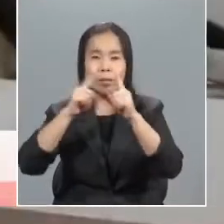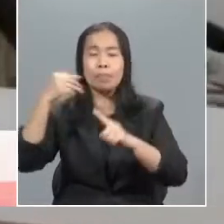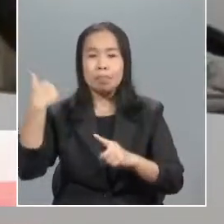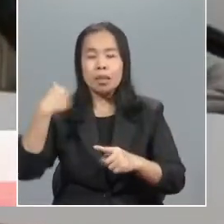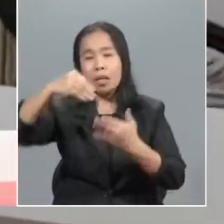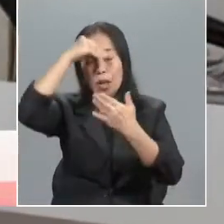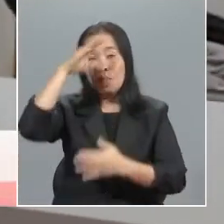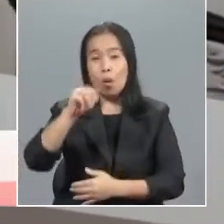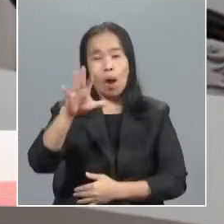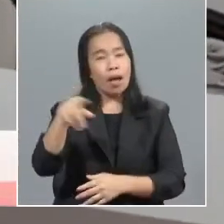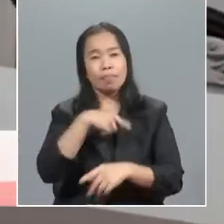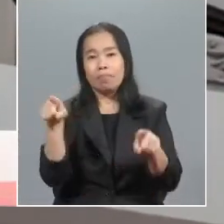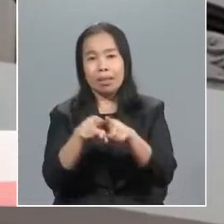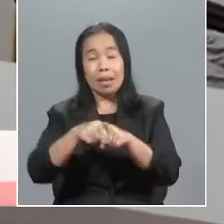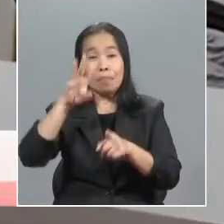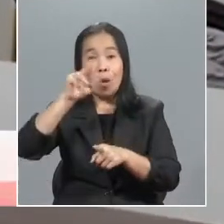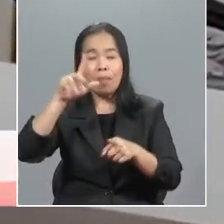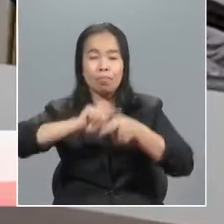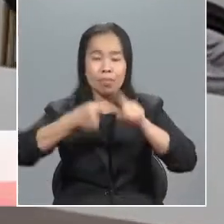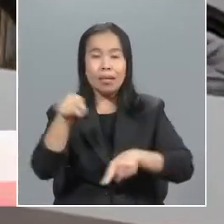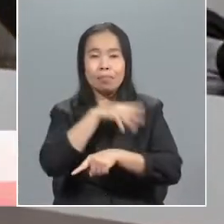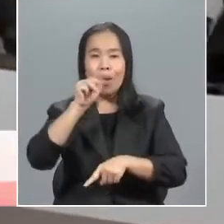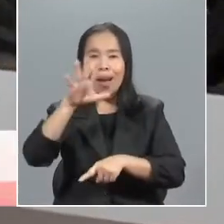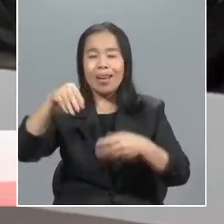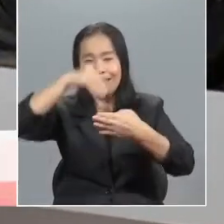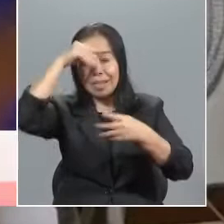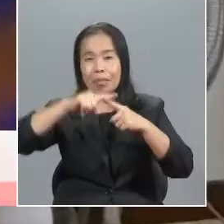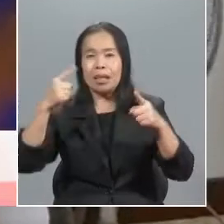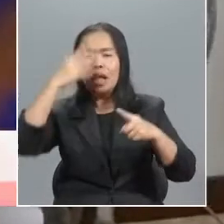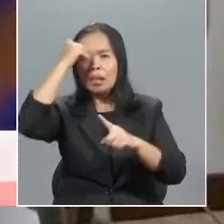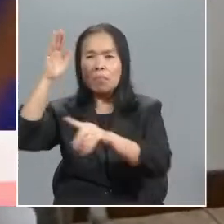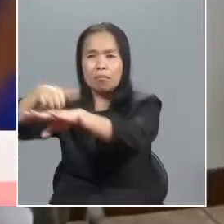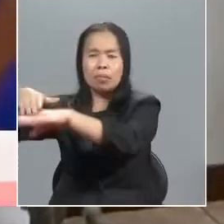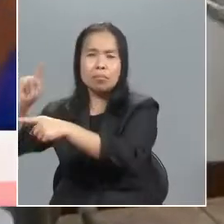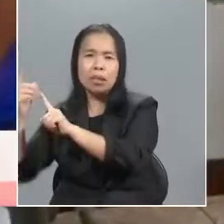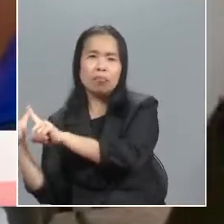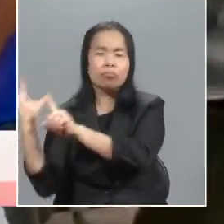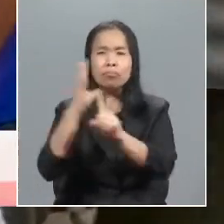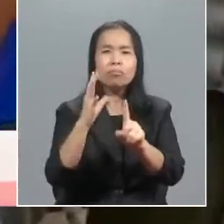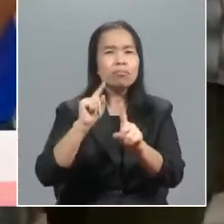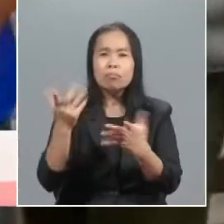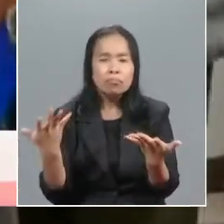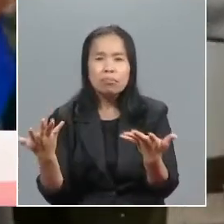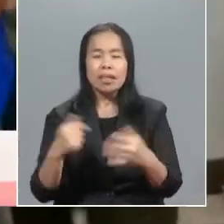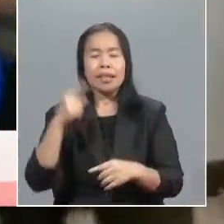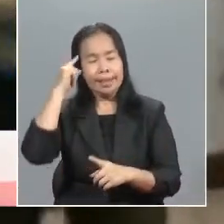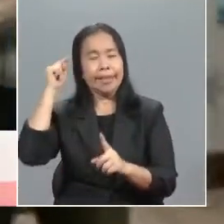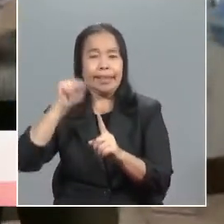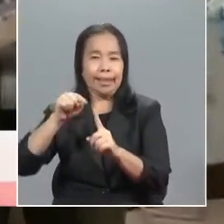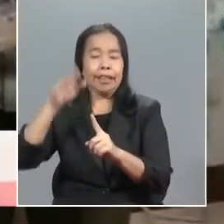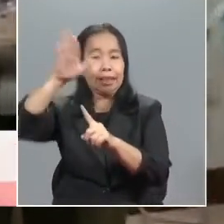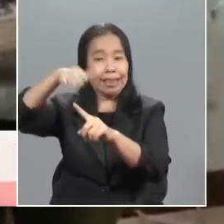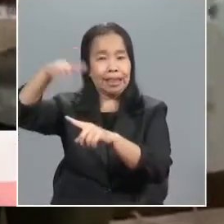.5 ซึ่งเป็นเพื่อนของน้องปลื้มแต่กลับพาพวกมารุมทำร้ายคาดว่าจะเรียกมาสอบสวนได้ภาย